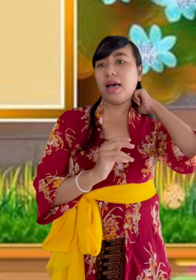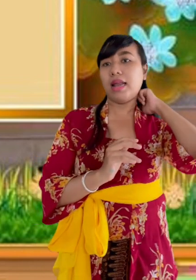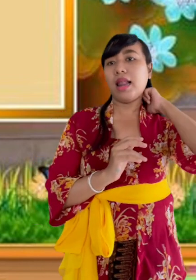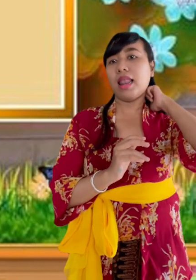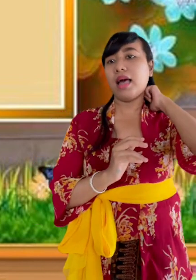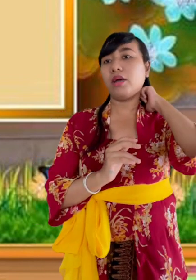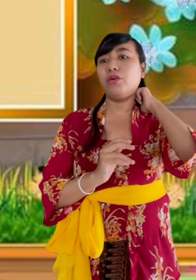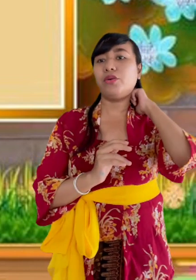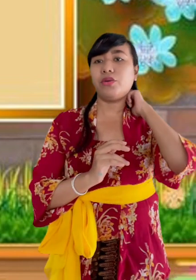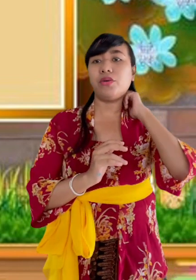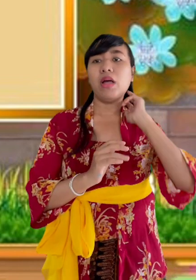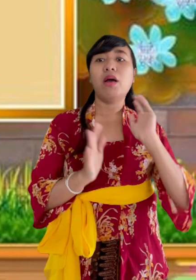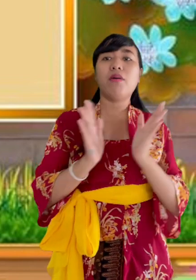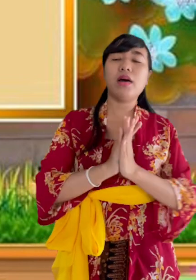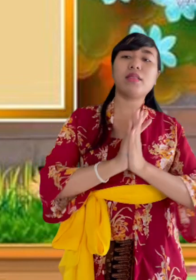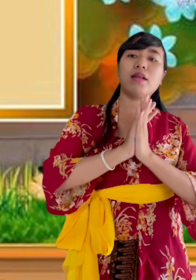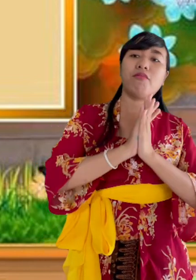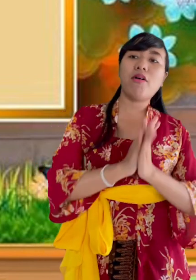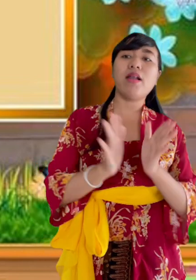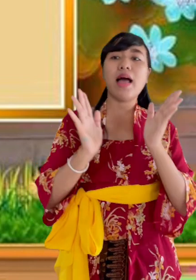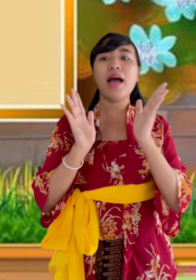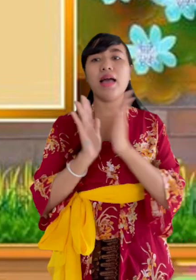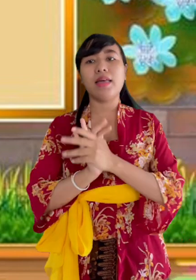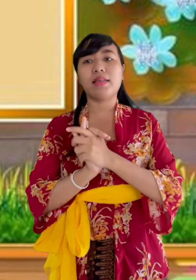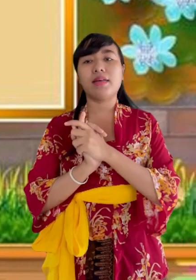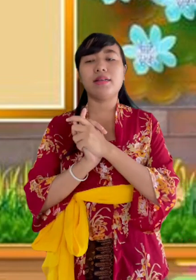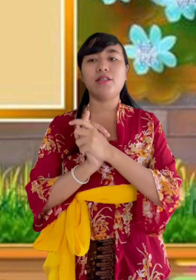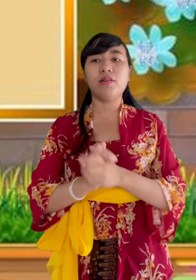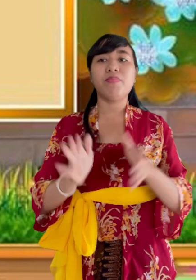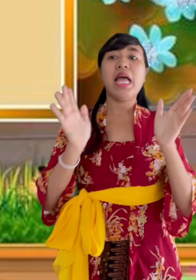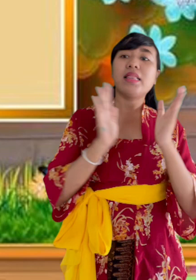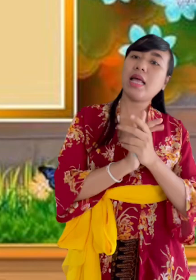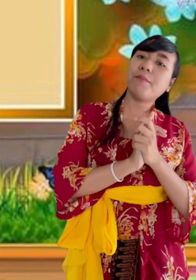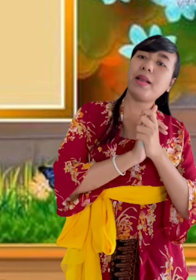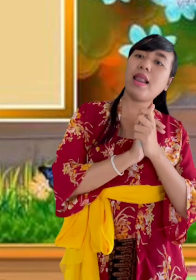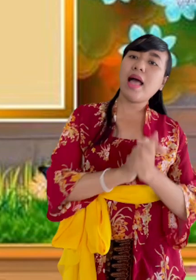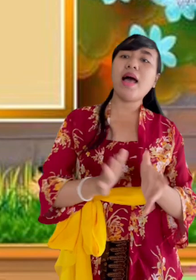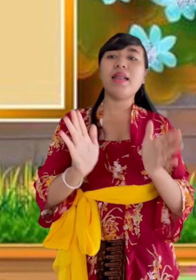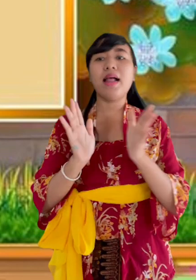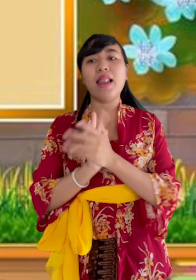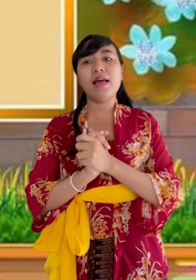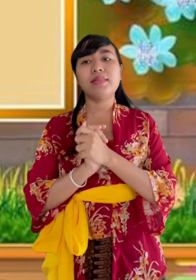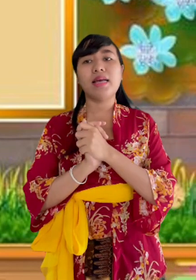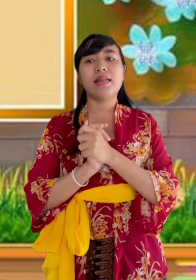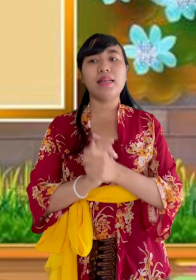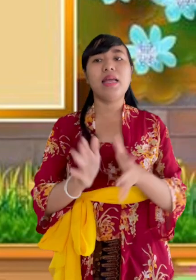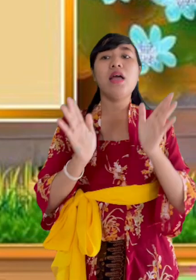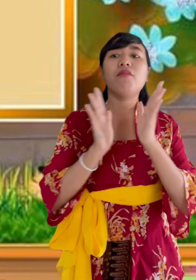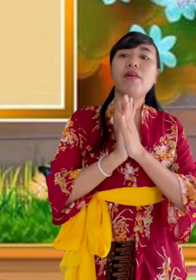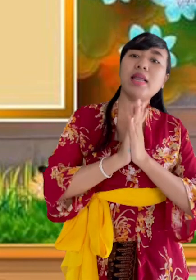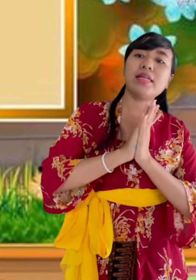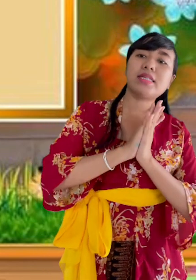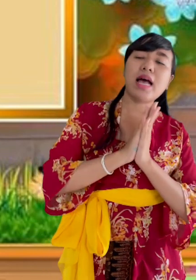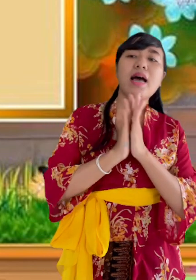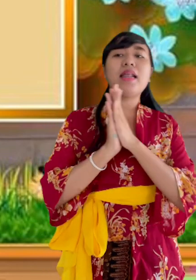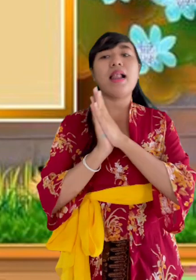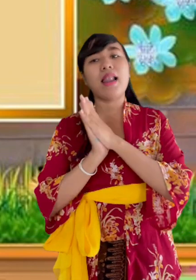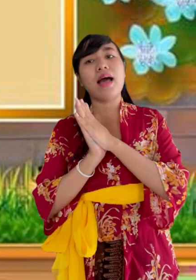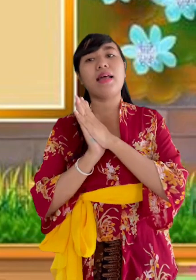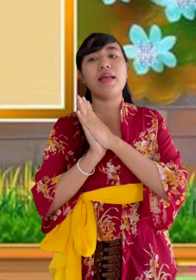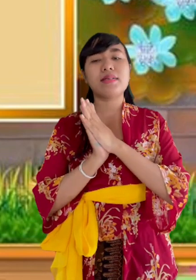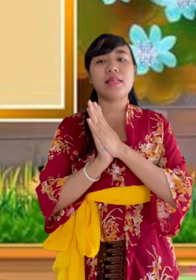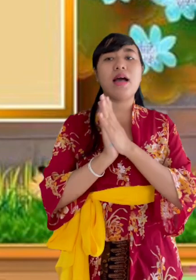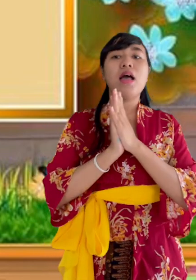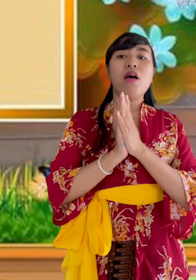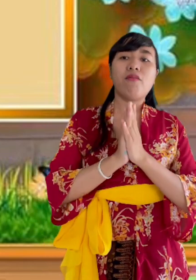mountain adalah gunung, waterfall air terjun, temple adalah candi, village